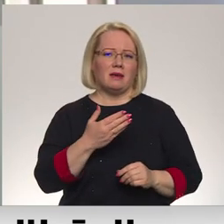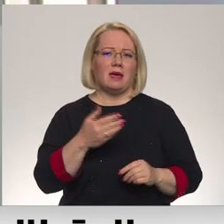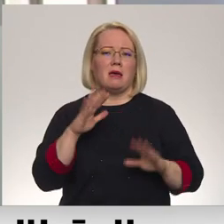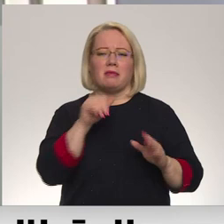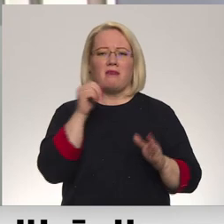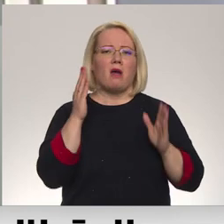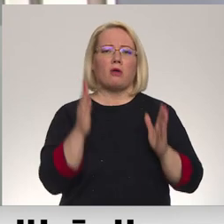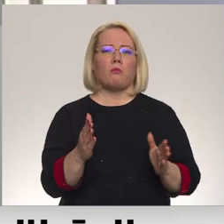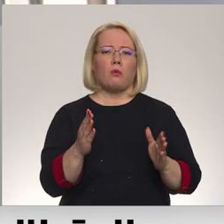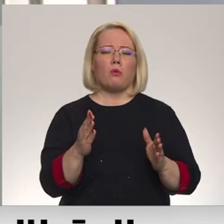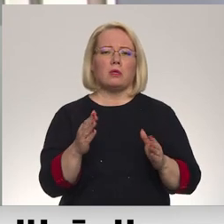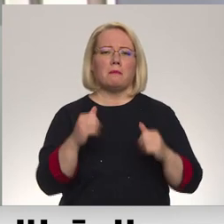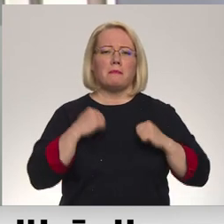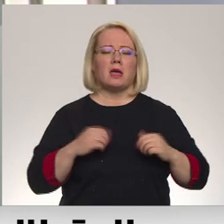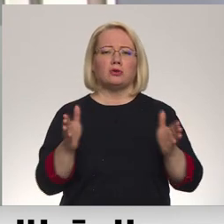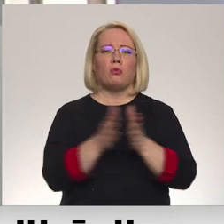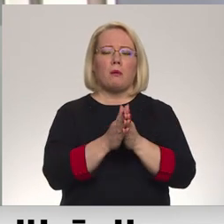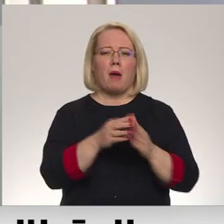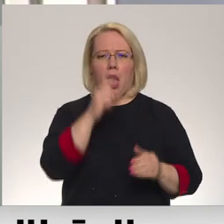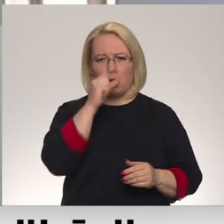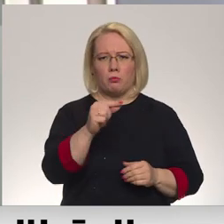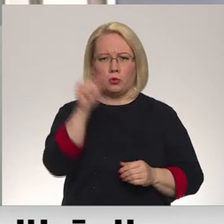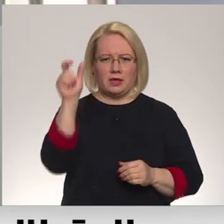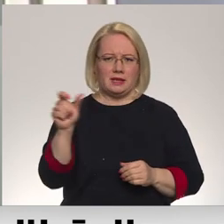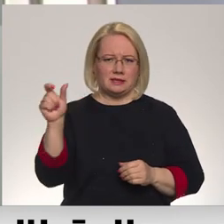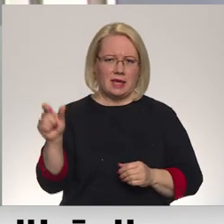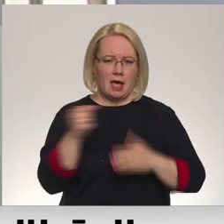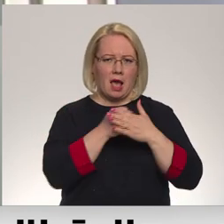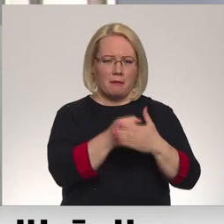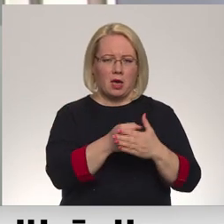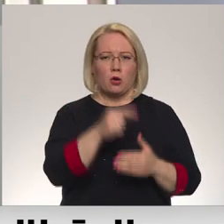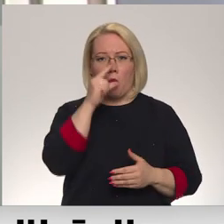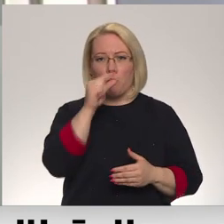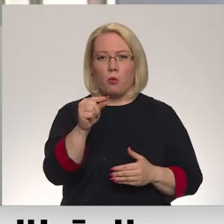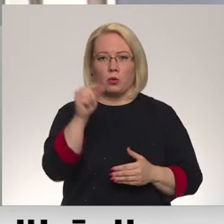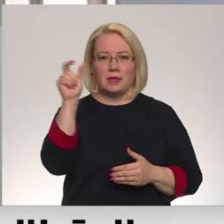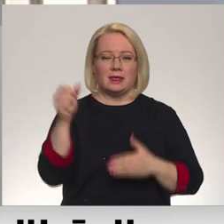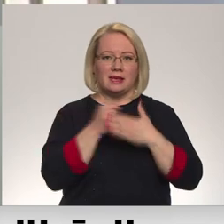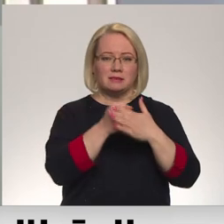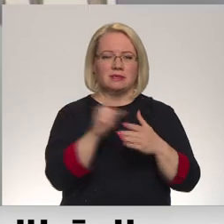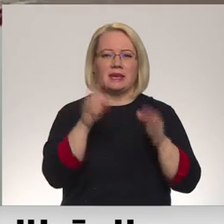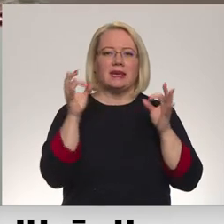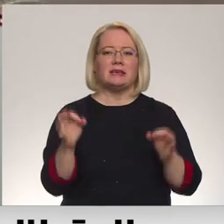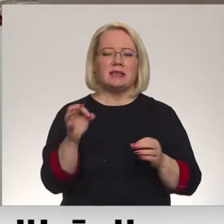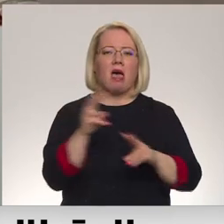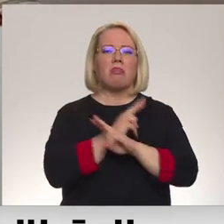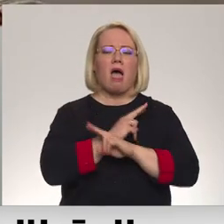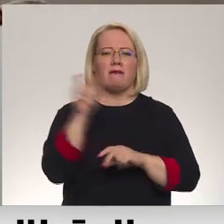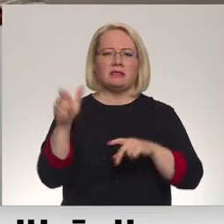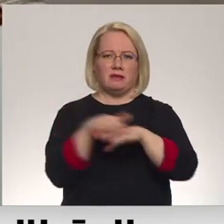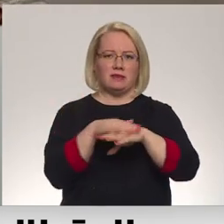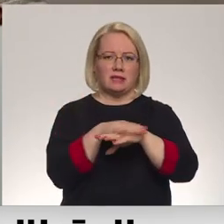būt miera ar putinistiem, jo putinisms ir īstā nāves civilizācija. Krievu